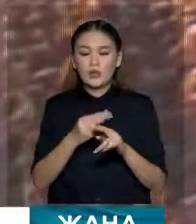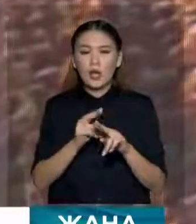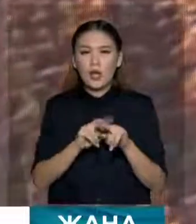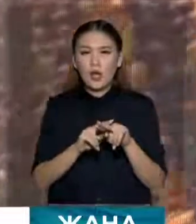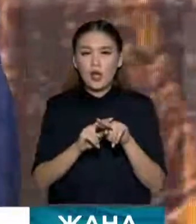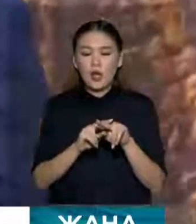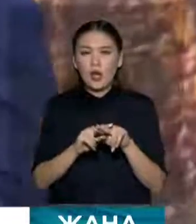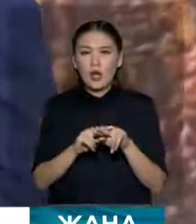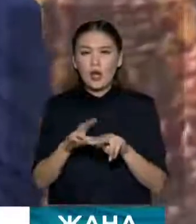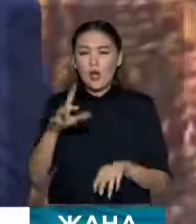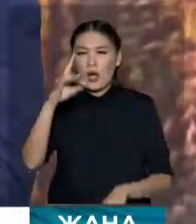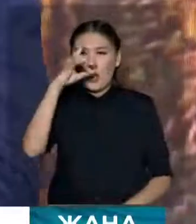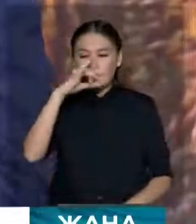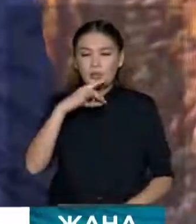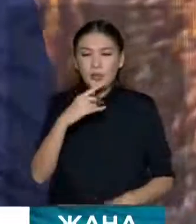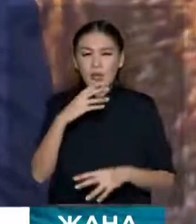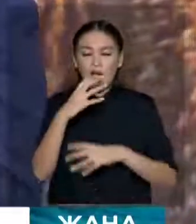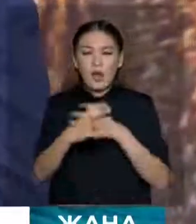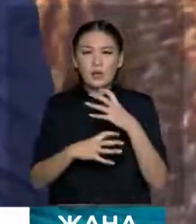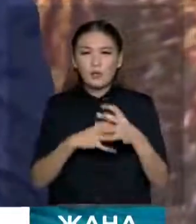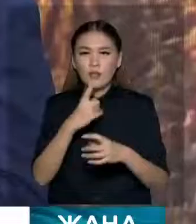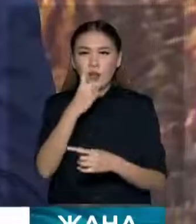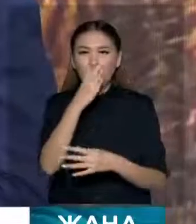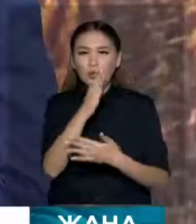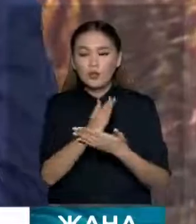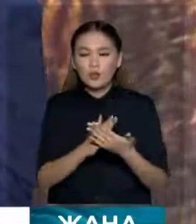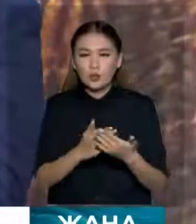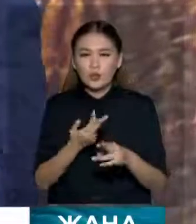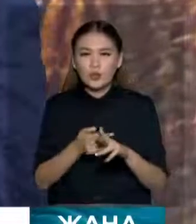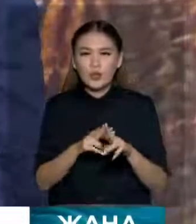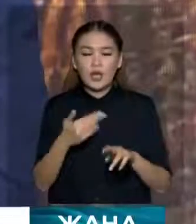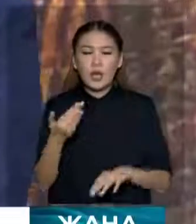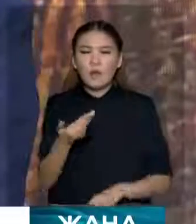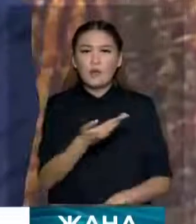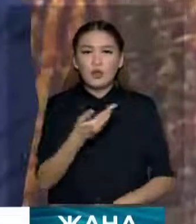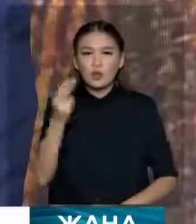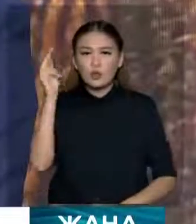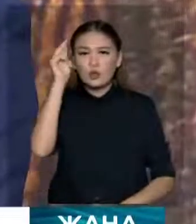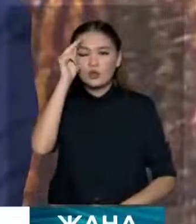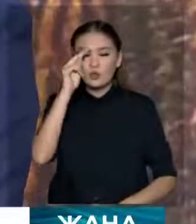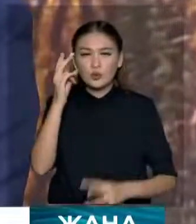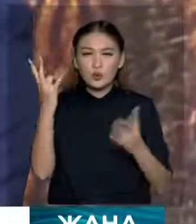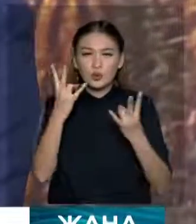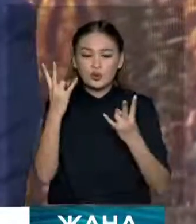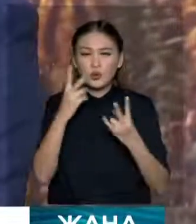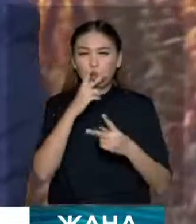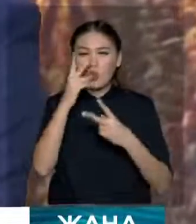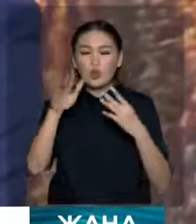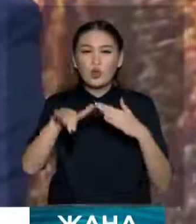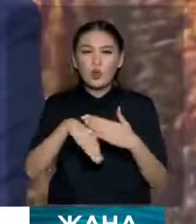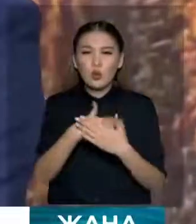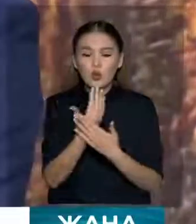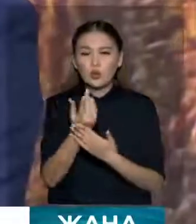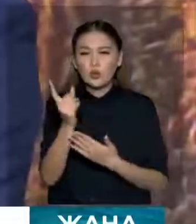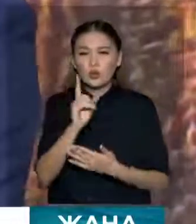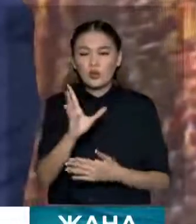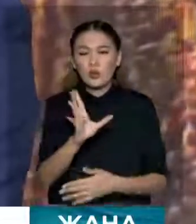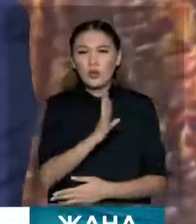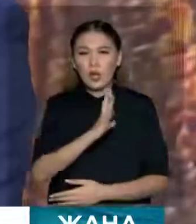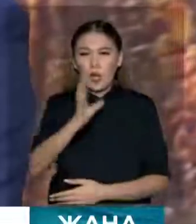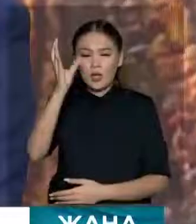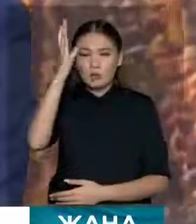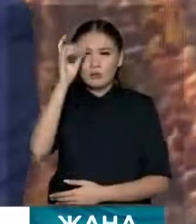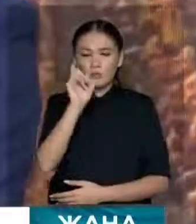керек. Қазақстан бұл әлемнің бір бөлігіміз біз. Сондықтан біз солардан үйренуіміз керек жаңа тәсілдерді. Ол үшін біз шетелдің ғалымдарын